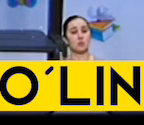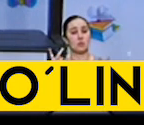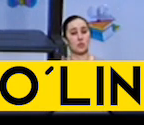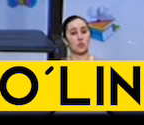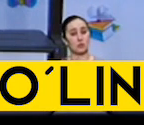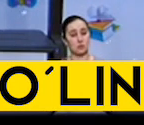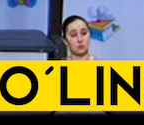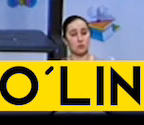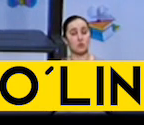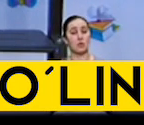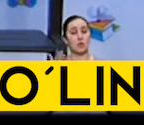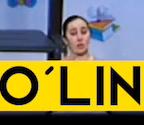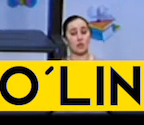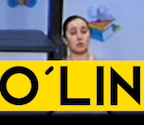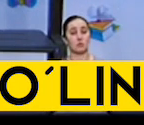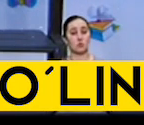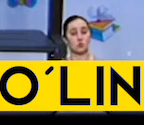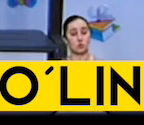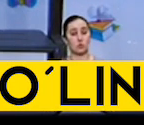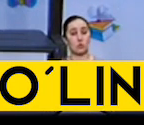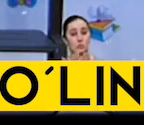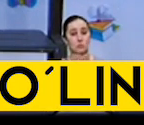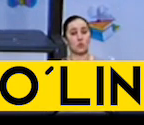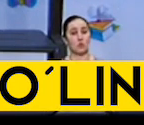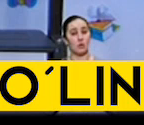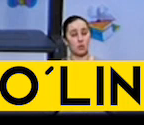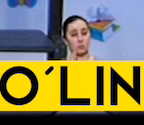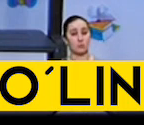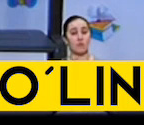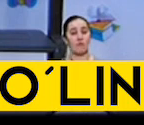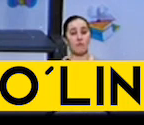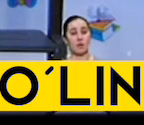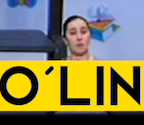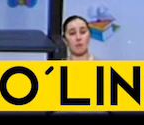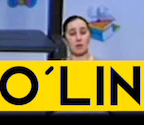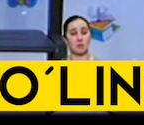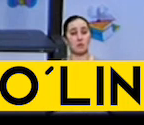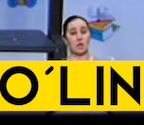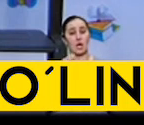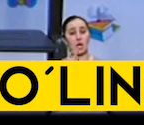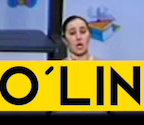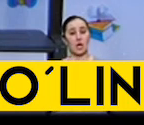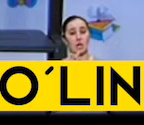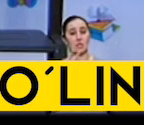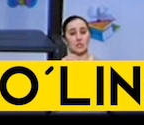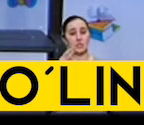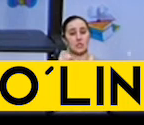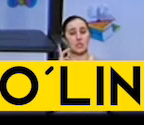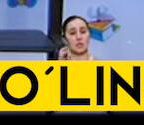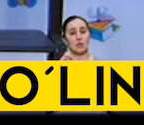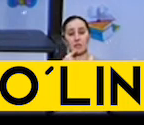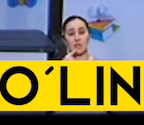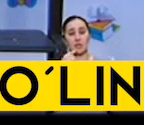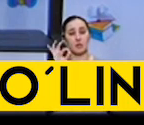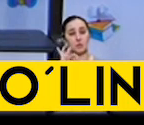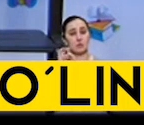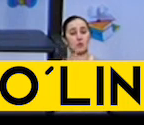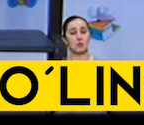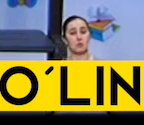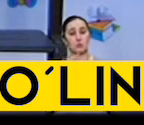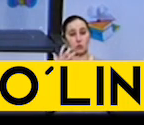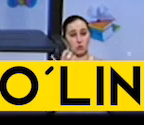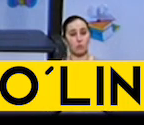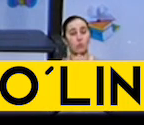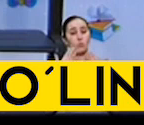kerak edi. Qani qo'limizga kitobimizni olamiz va matndan Alisher Navoiyning til haqidagi hikmatini